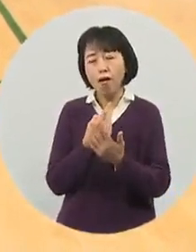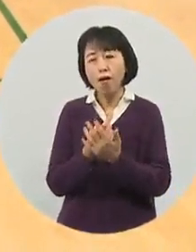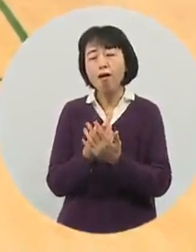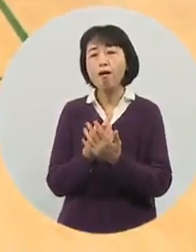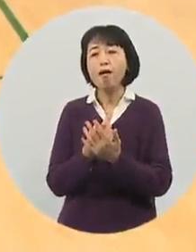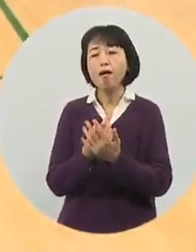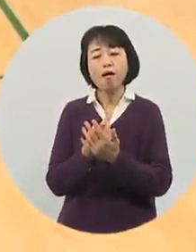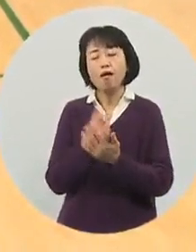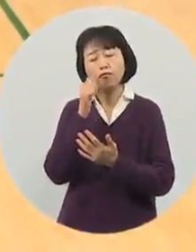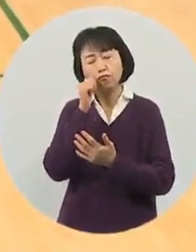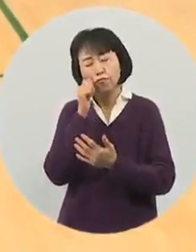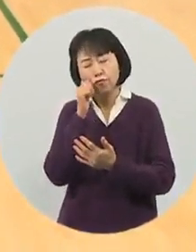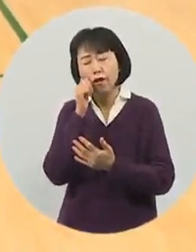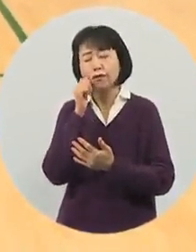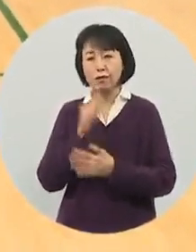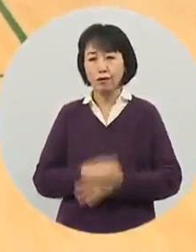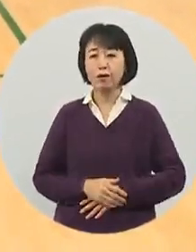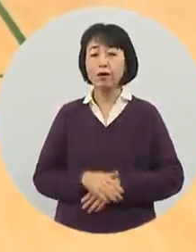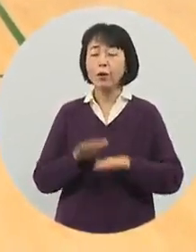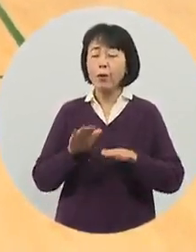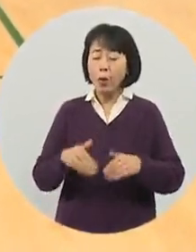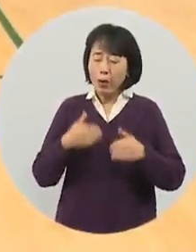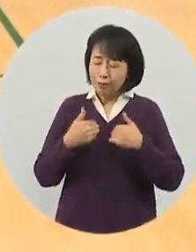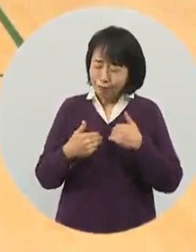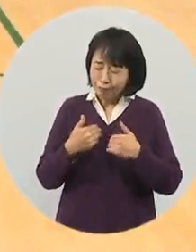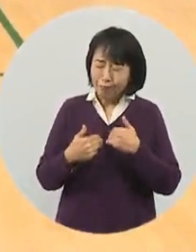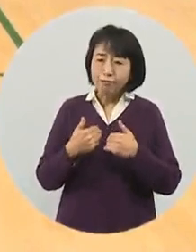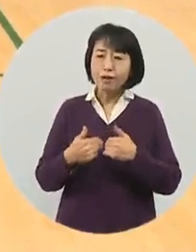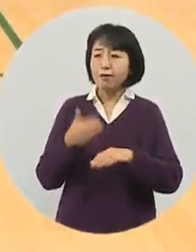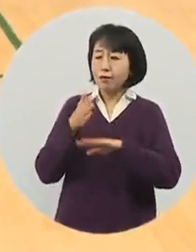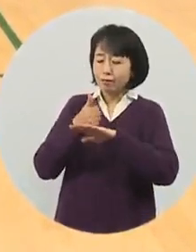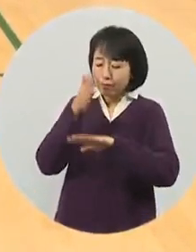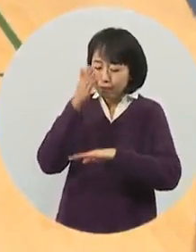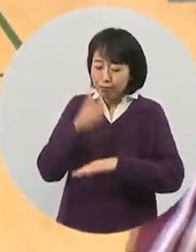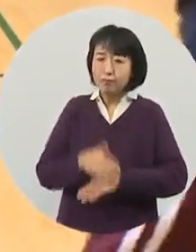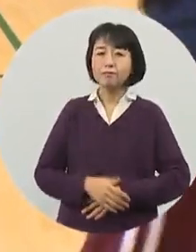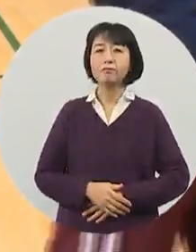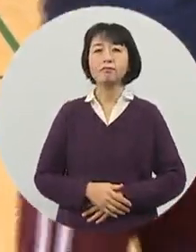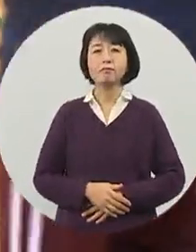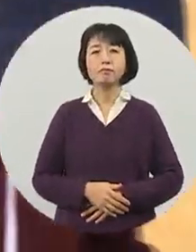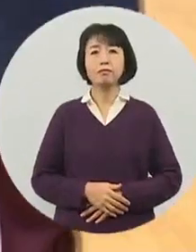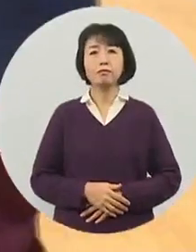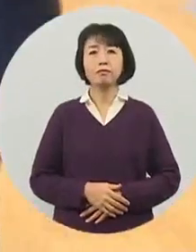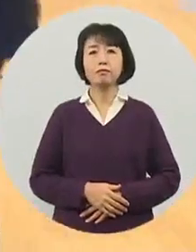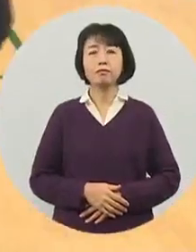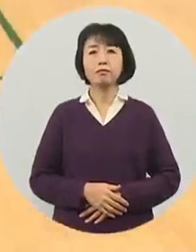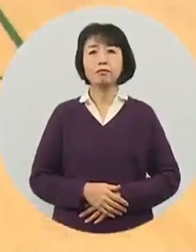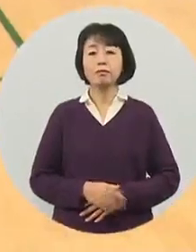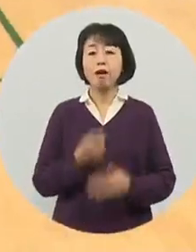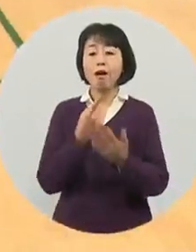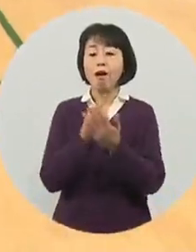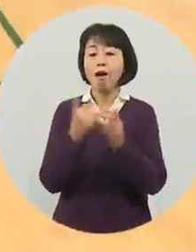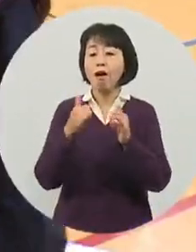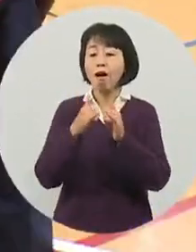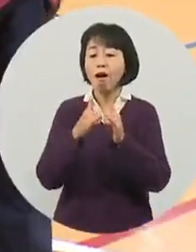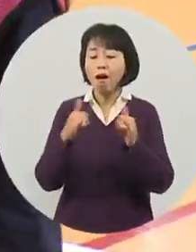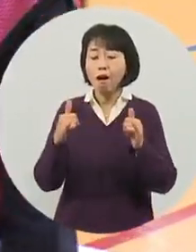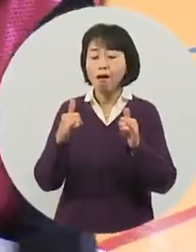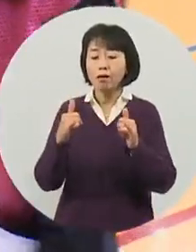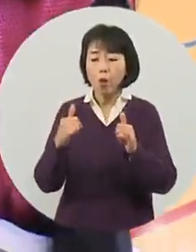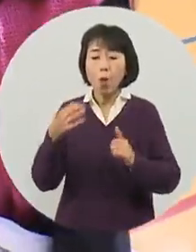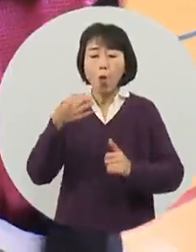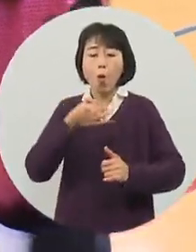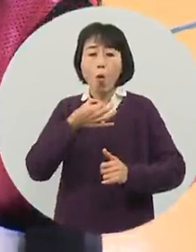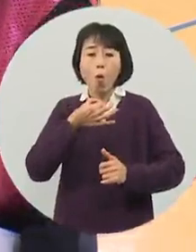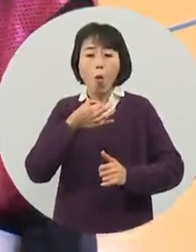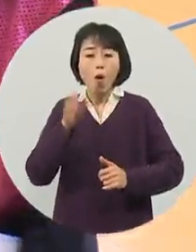てなかったもんで、いやもうすごく楽しかったです。ありがとうございました。 参加者の声を受けて藤沢